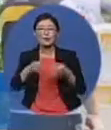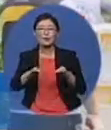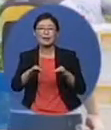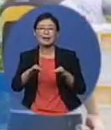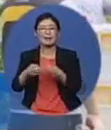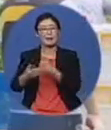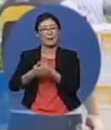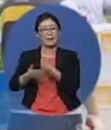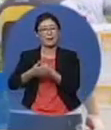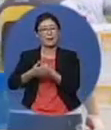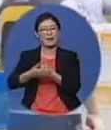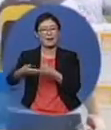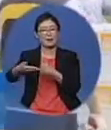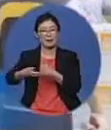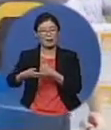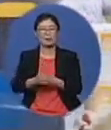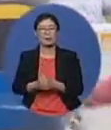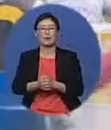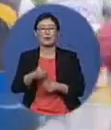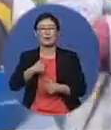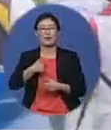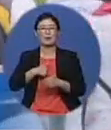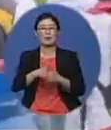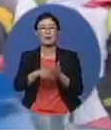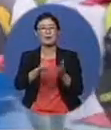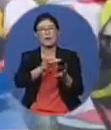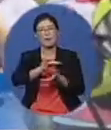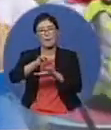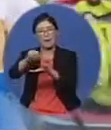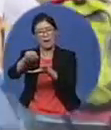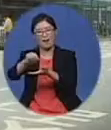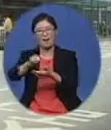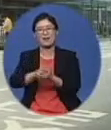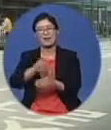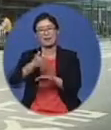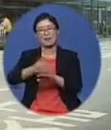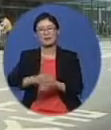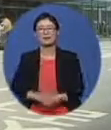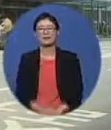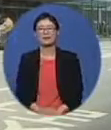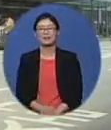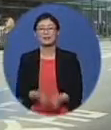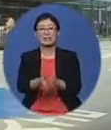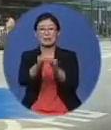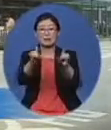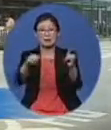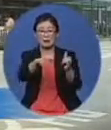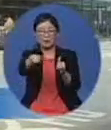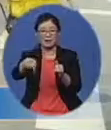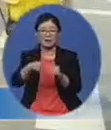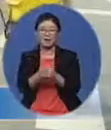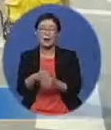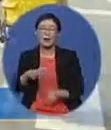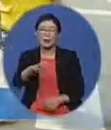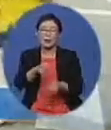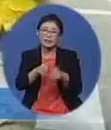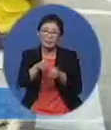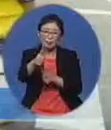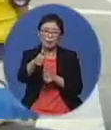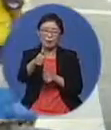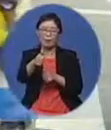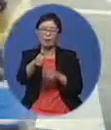협찬을 해서 판매해 주시는 게 너무나 고맙습니다. 시민들은 메르스를 극복하자며